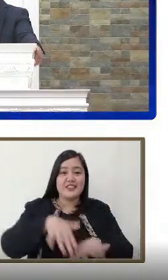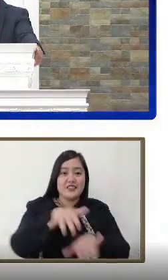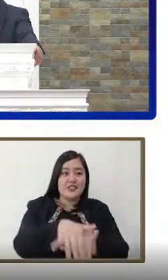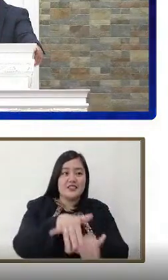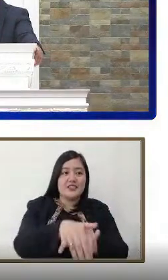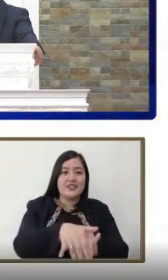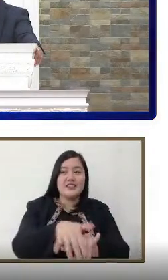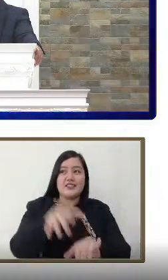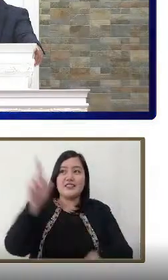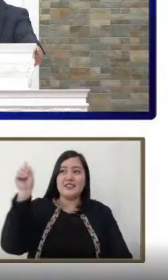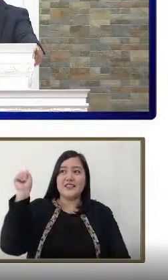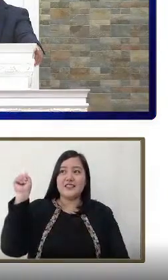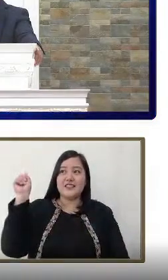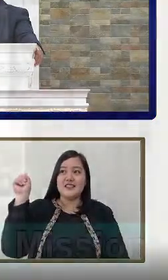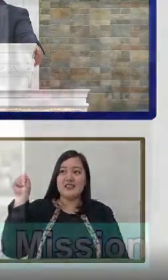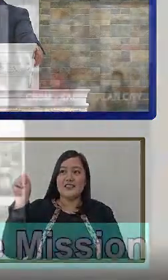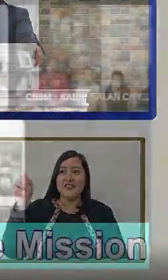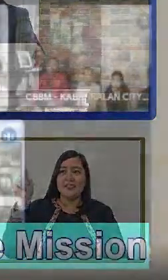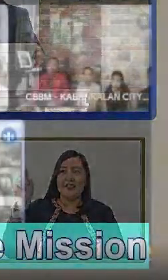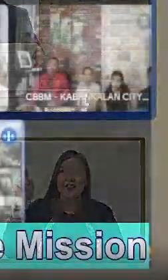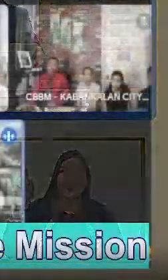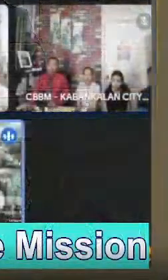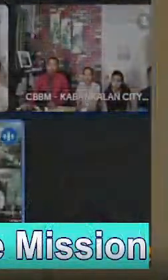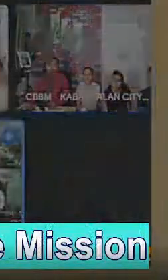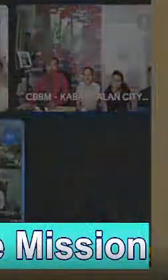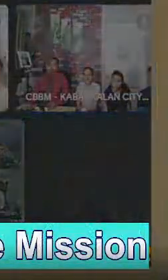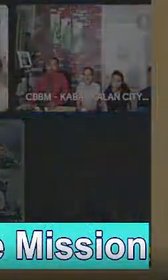muna. Jingoy muna.